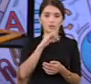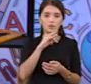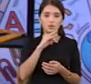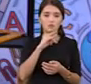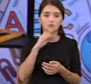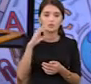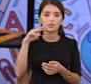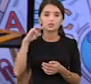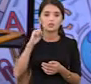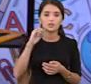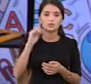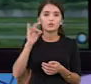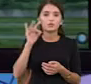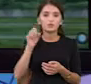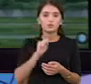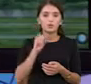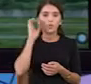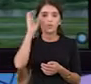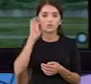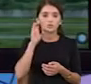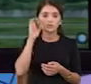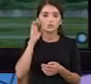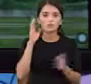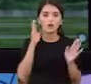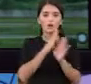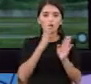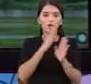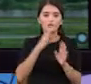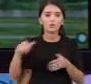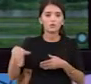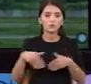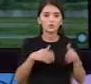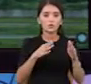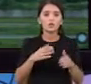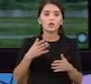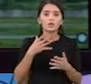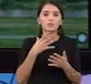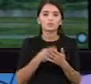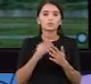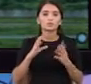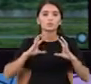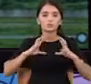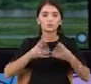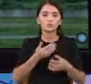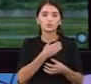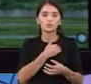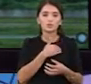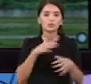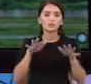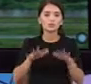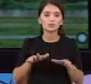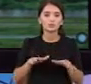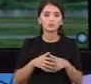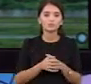samolyot, ya'ni tayyorani ko'ryapsiz. O'zbekiston havo yo'llari. Bu orqali biz dunyoni